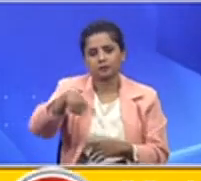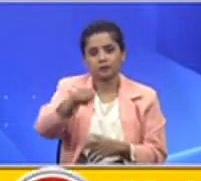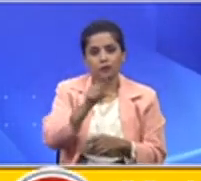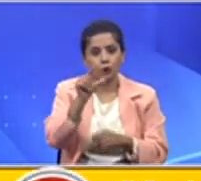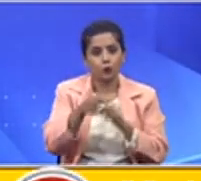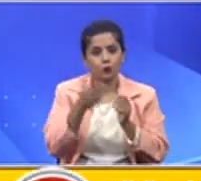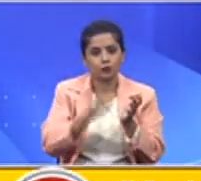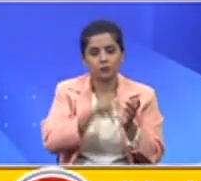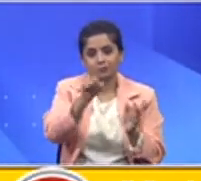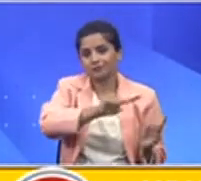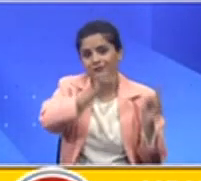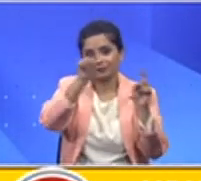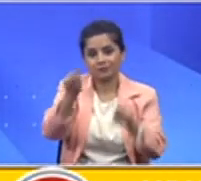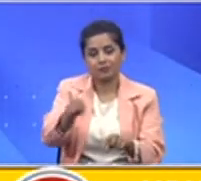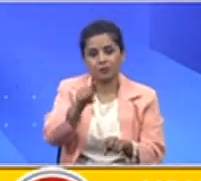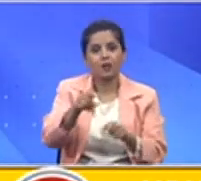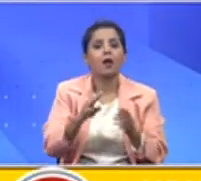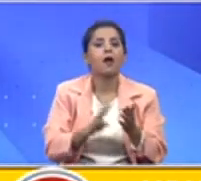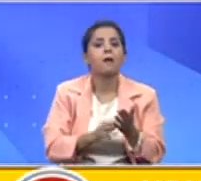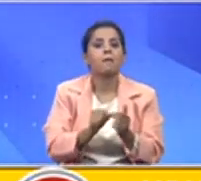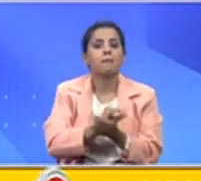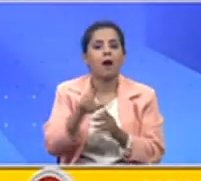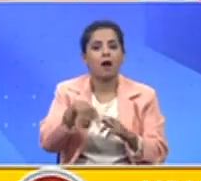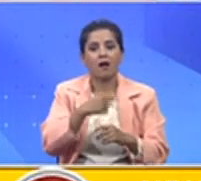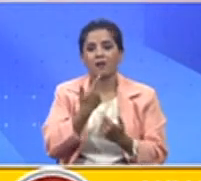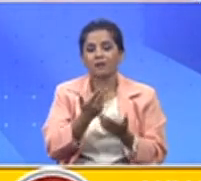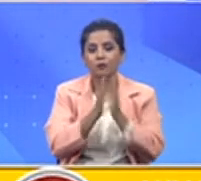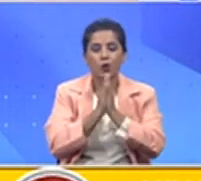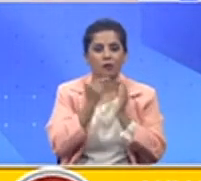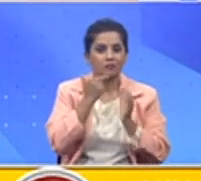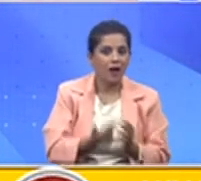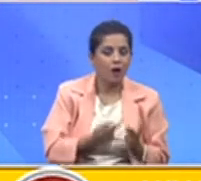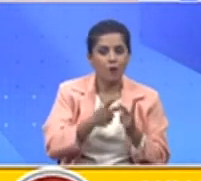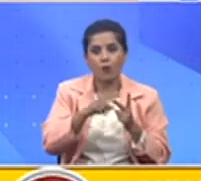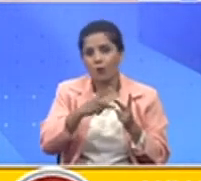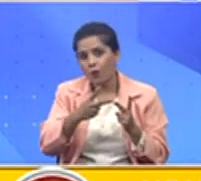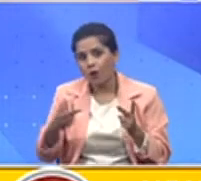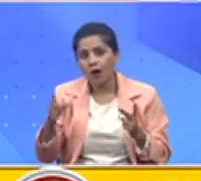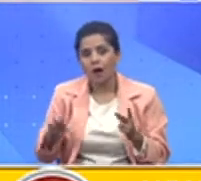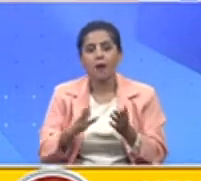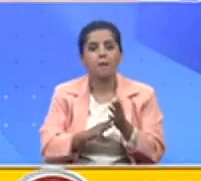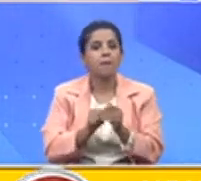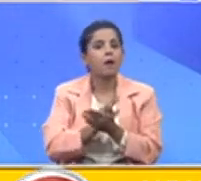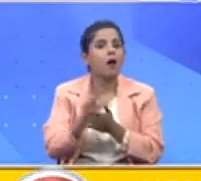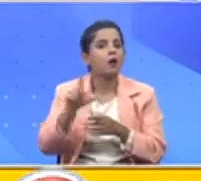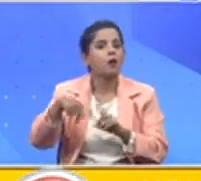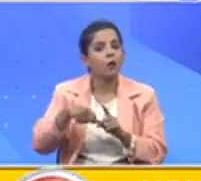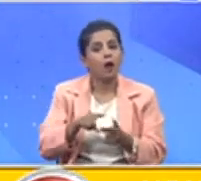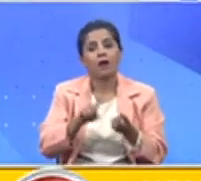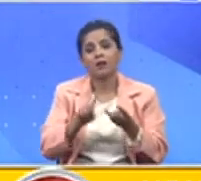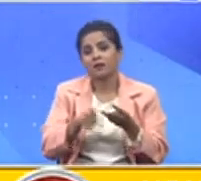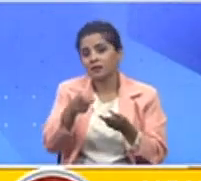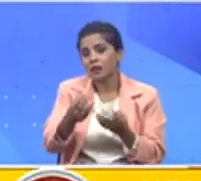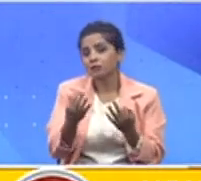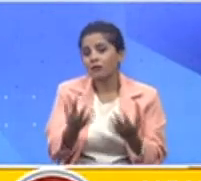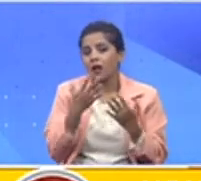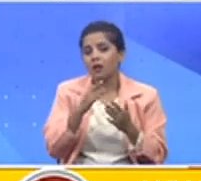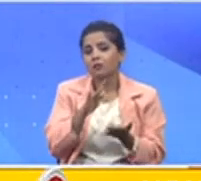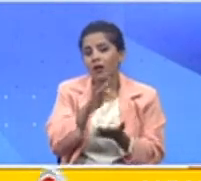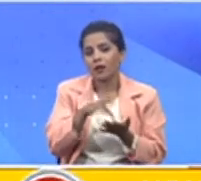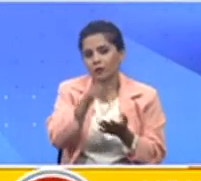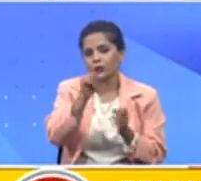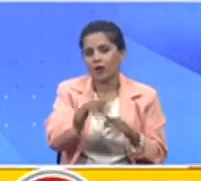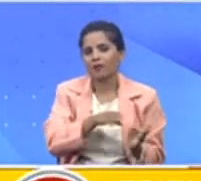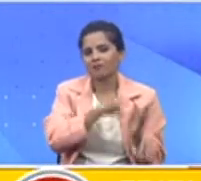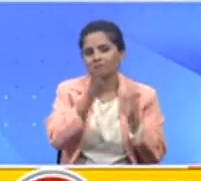उज्जेन जाएंगे तो महाकाल, महालोक के साथ-साथ एक और दिव्यस्थान के आप दर्शन कर सकेंगे